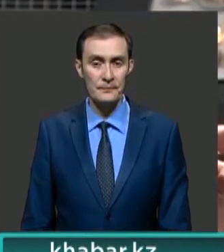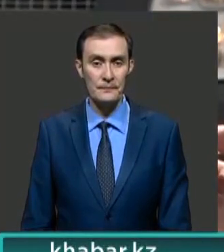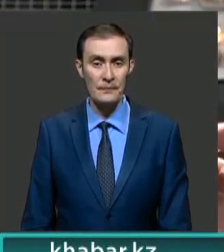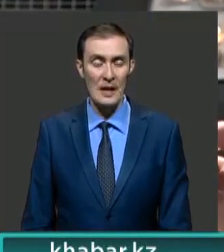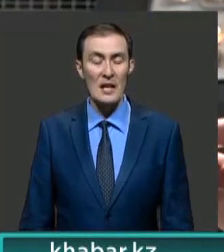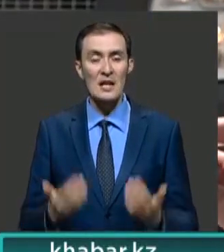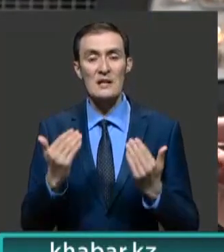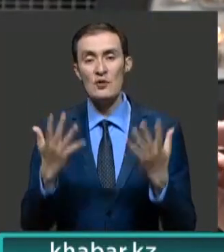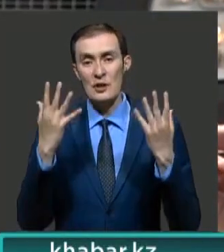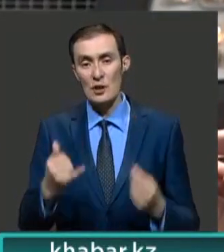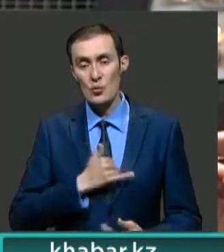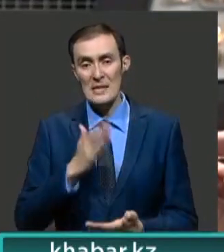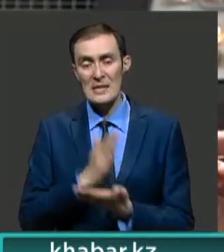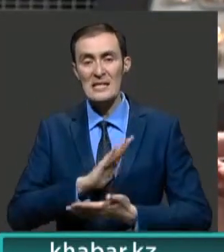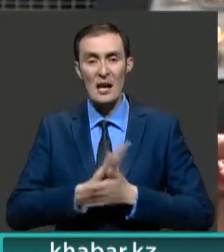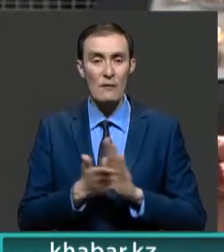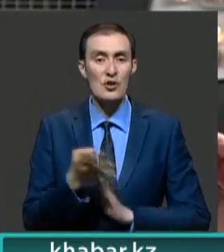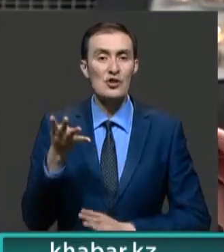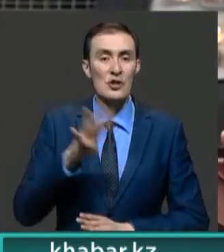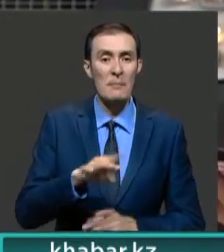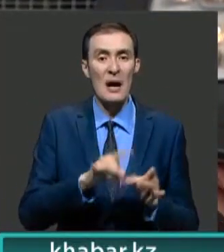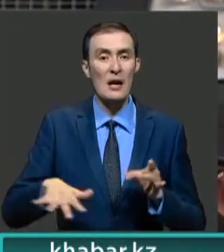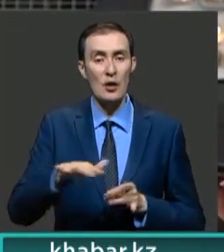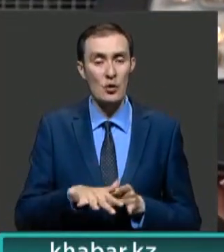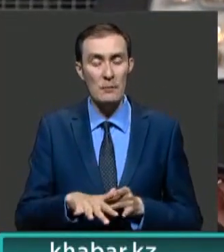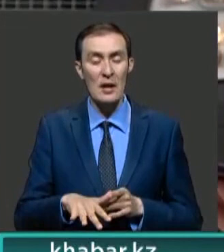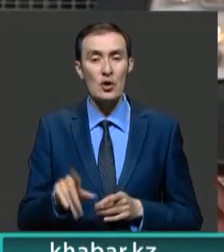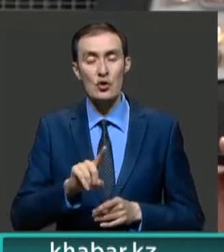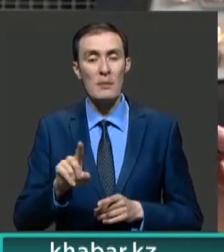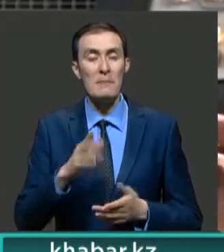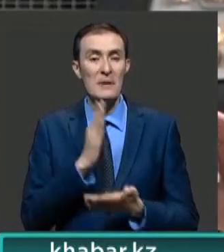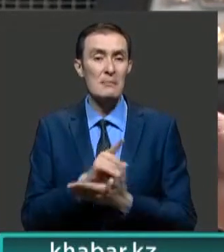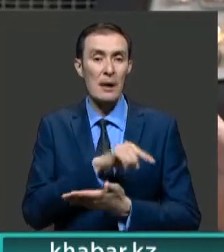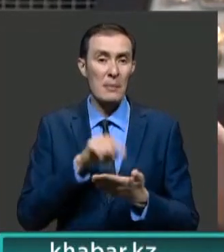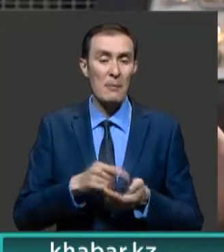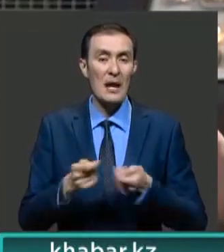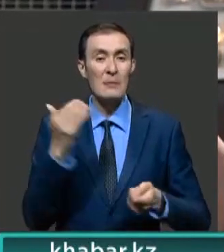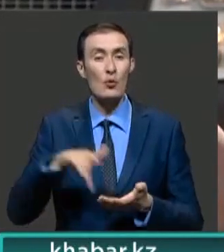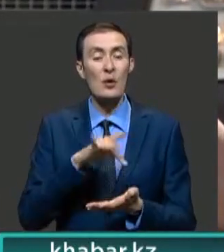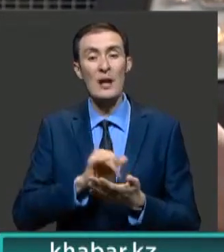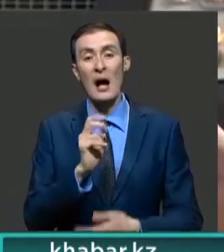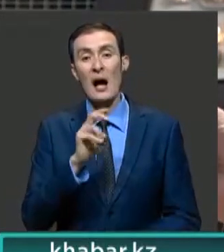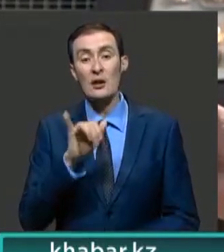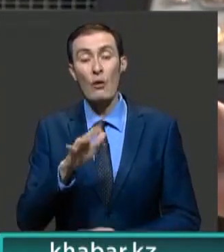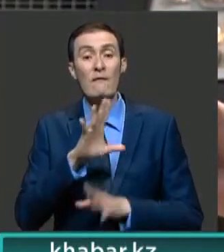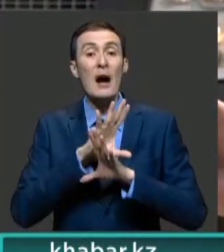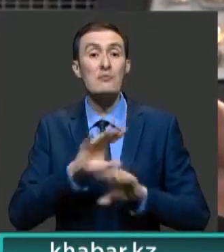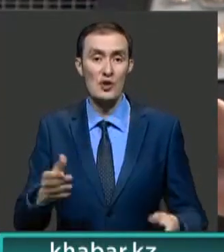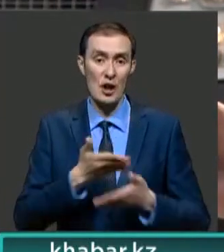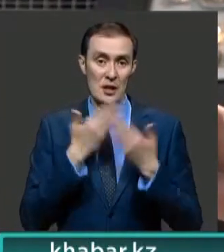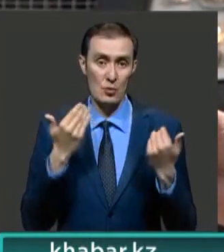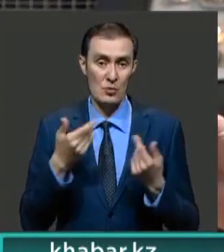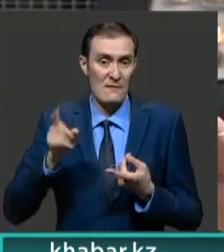На сегодняшний день у нас есть договоры с 4 районами, но есть и проблема. К примеру, с акиматом города Актау и вовсе отсутствует